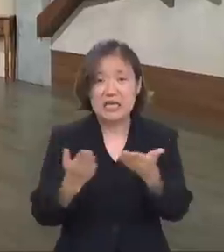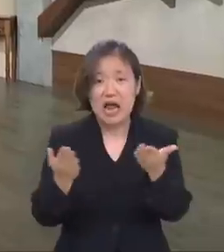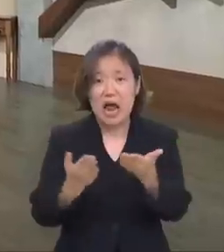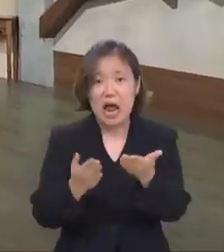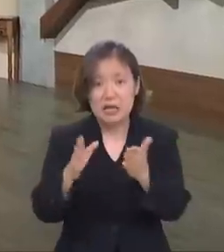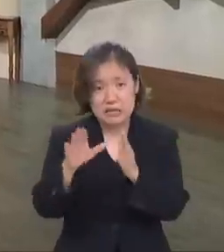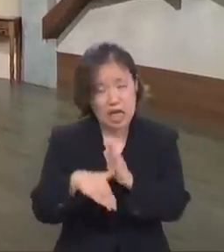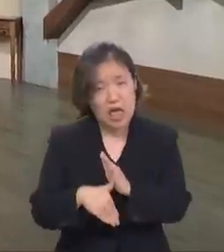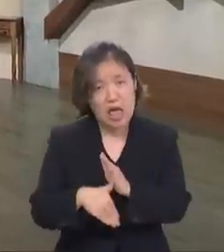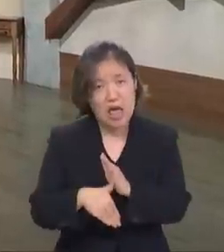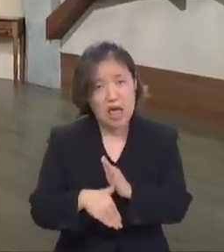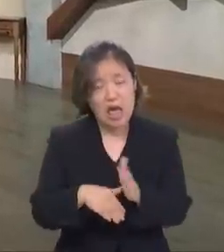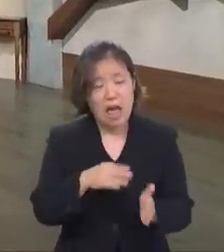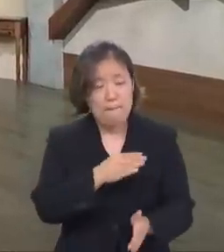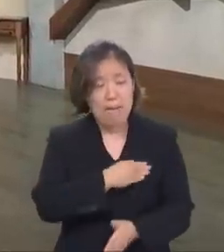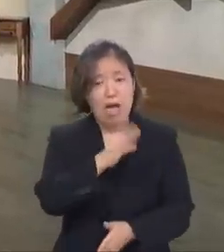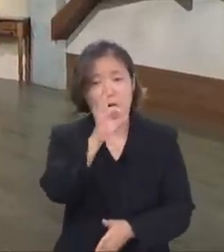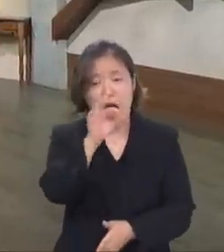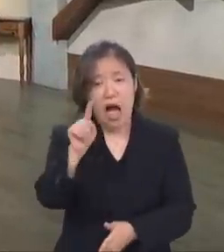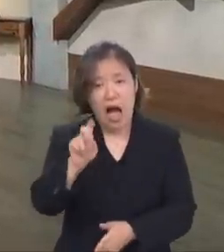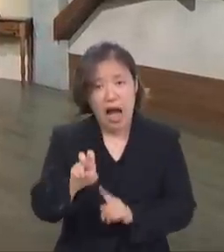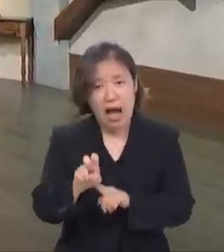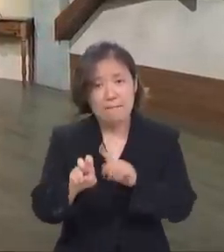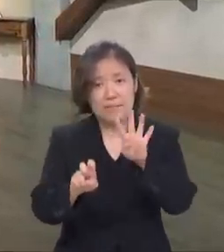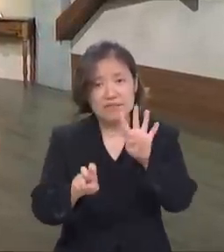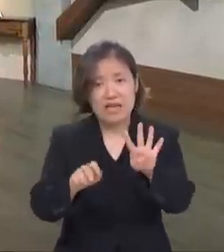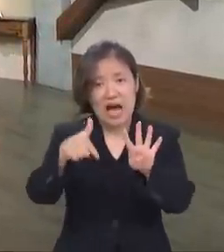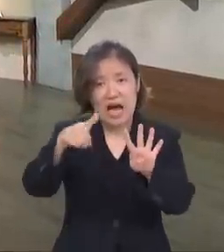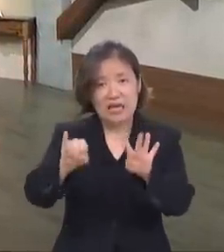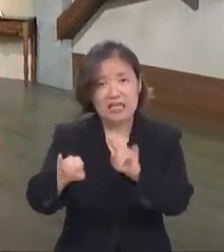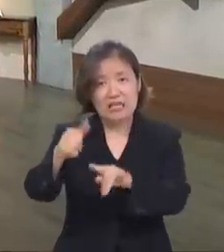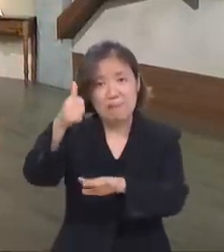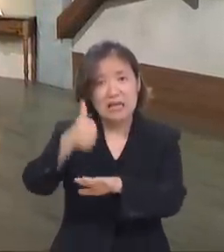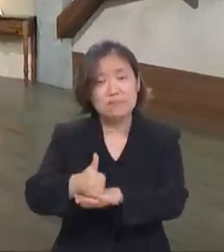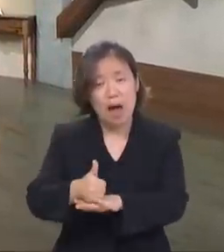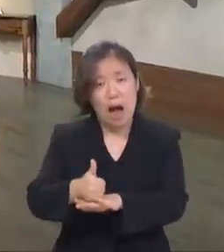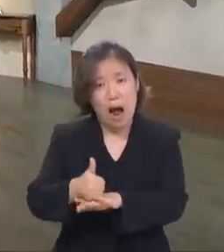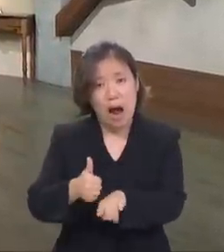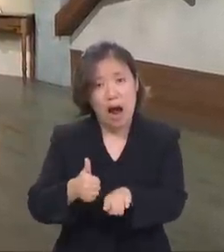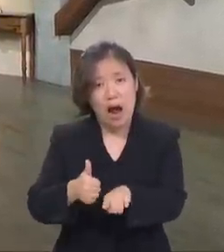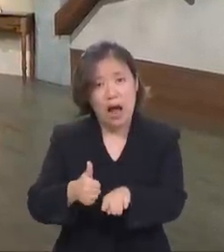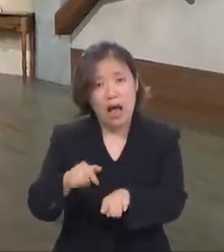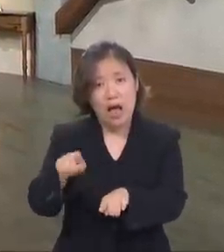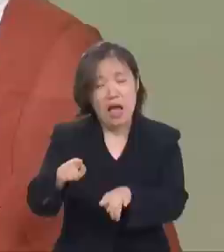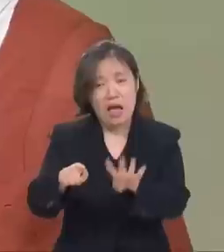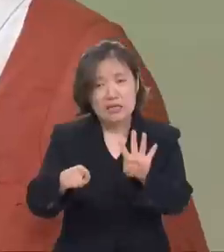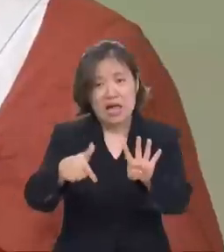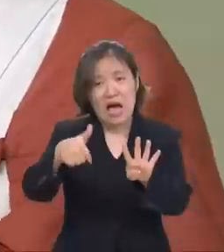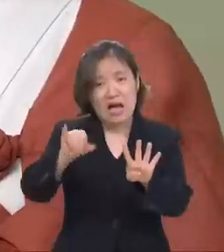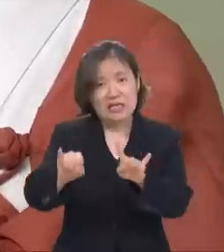폐암 4기 4기 안 말기 상태 지금 이런 상황에서